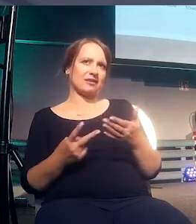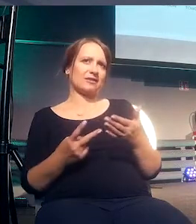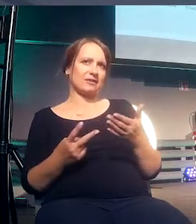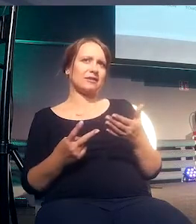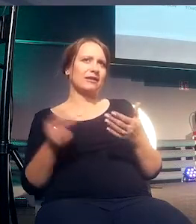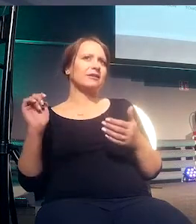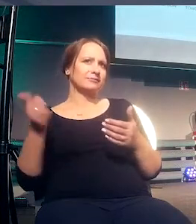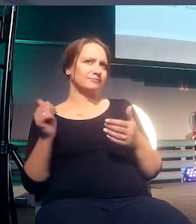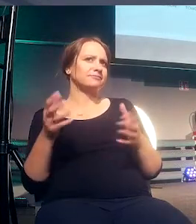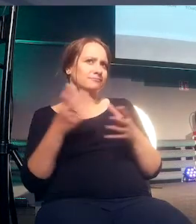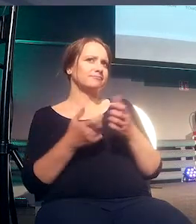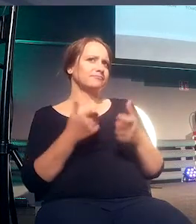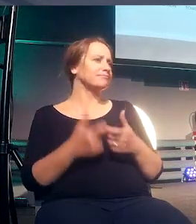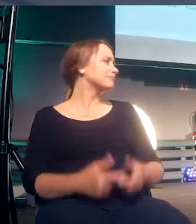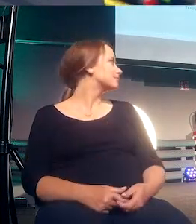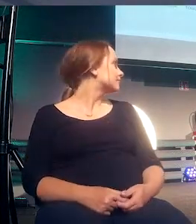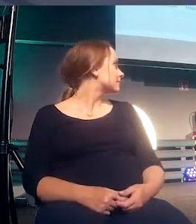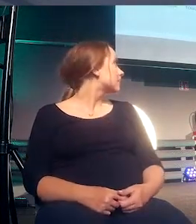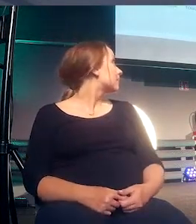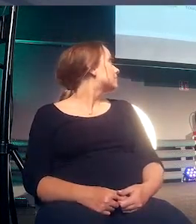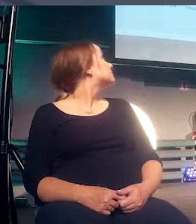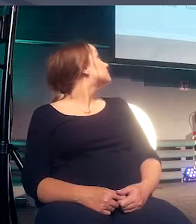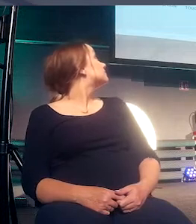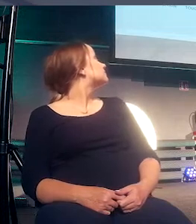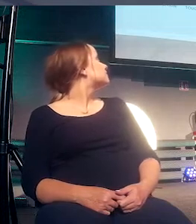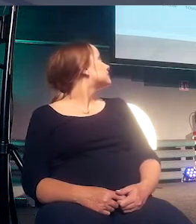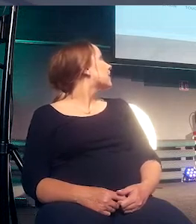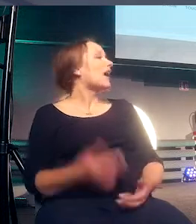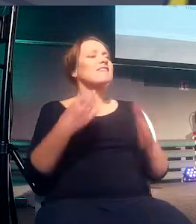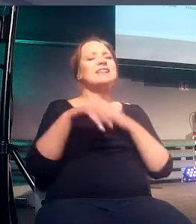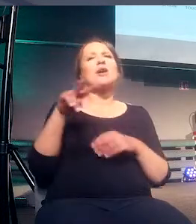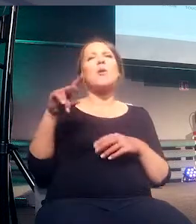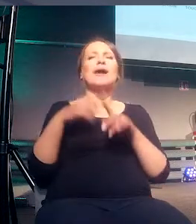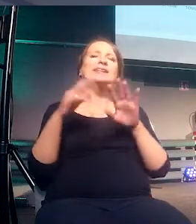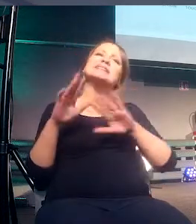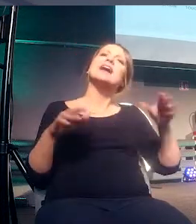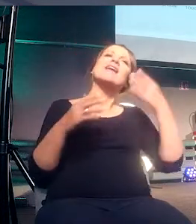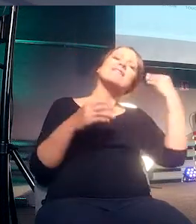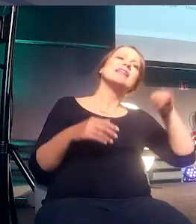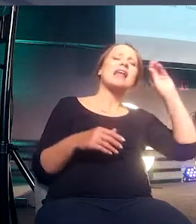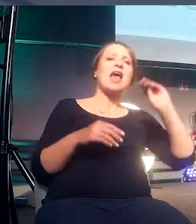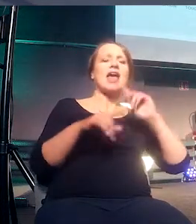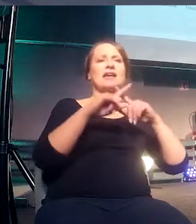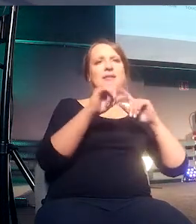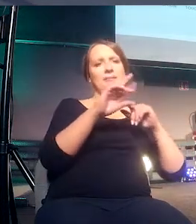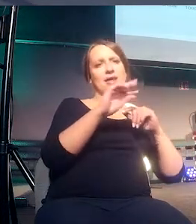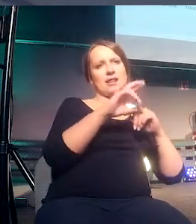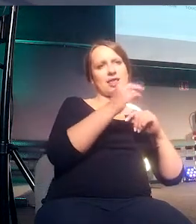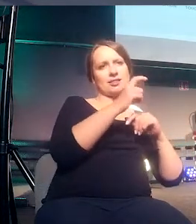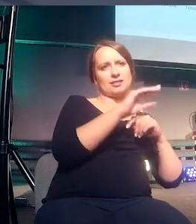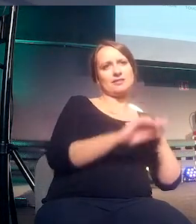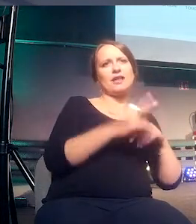interfejsie aplikacji, UX, a właściwie experience, to są również metody dostawy, metody płatności,